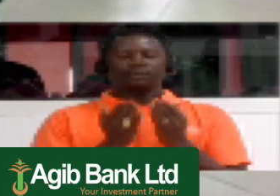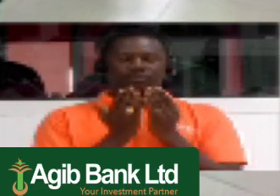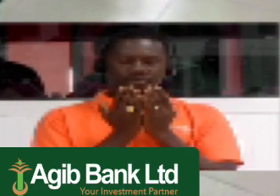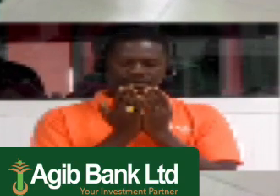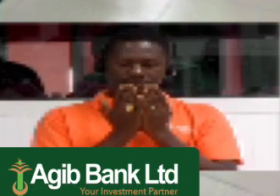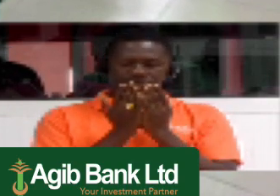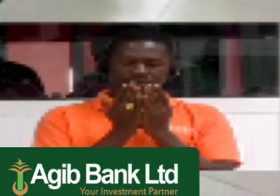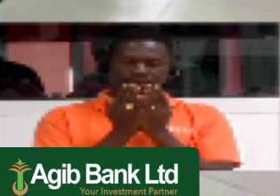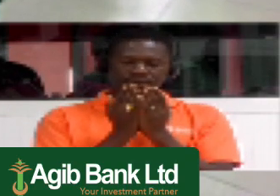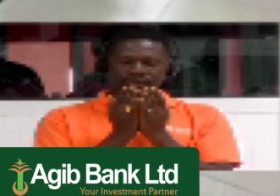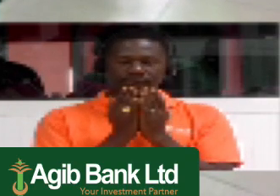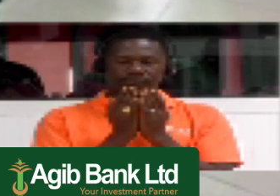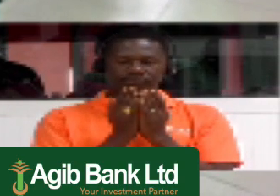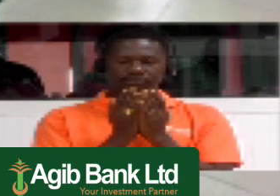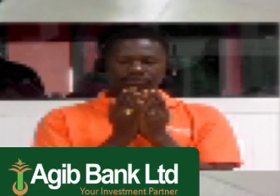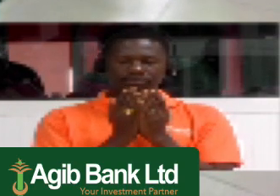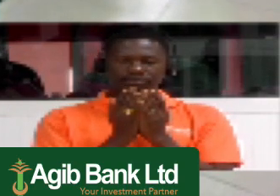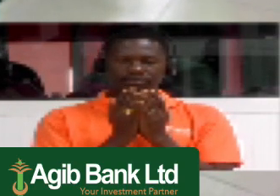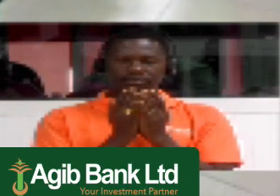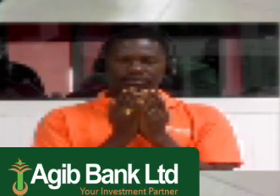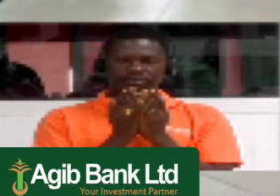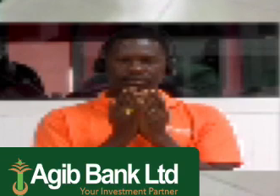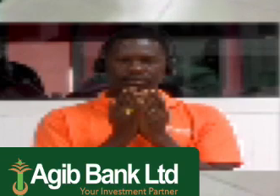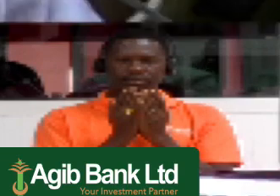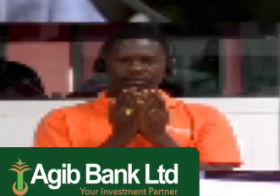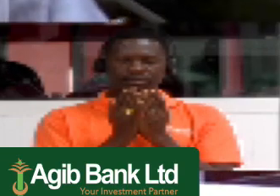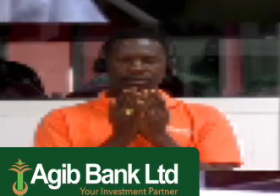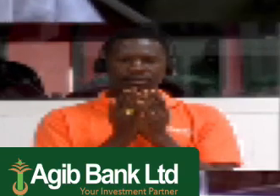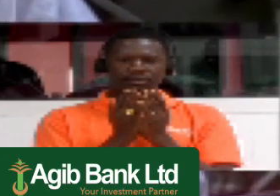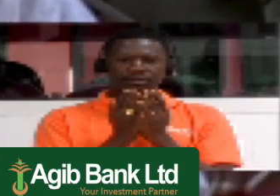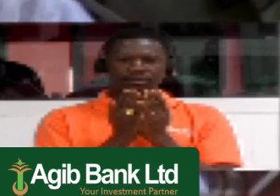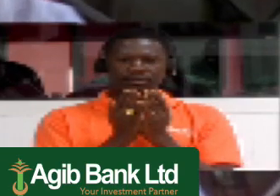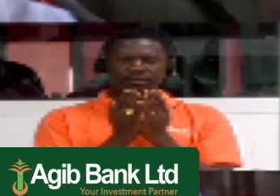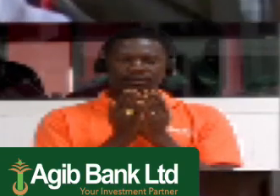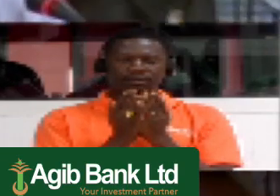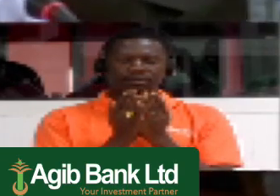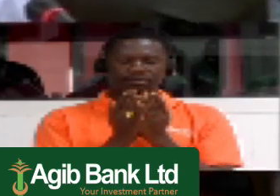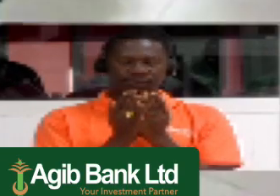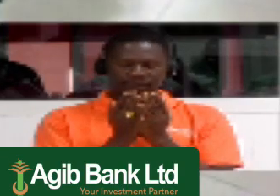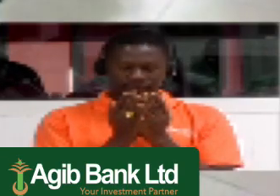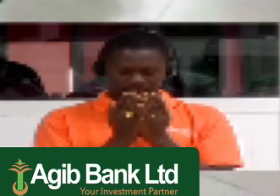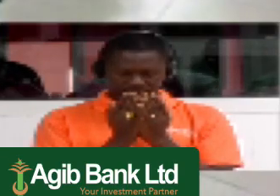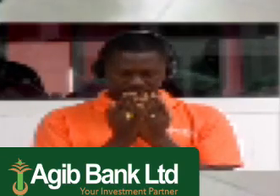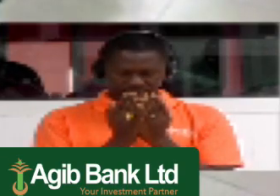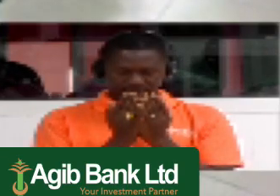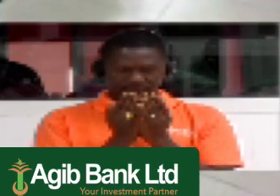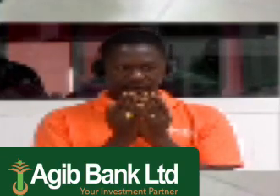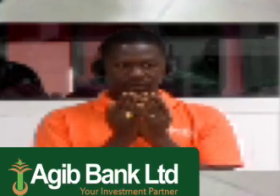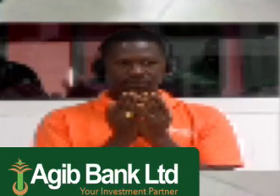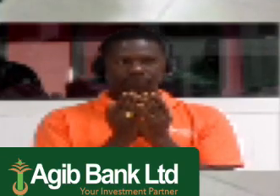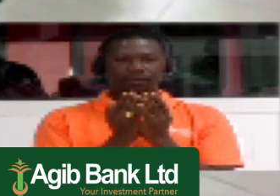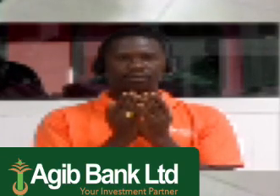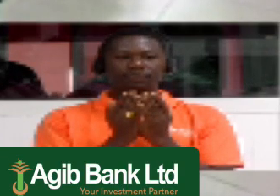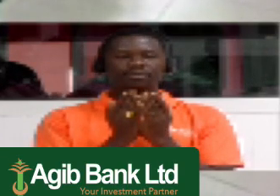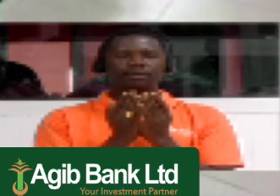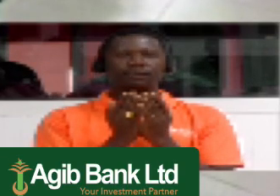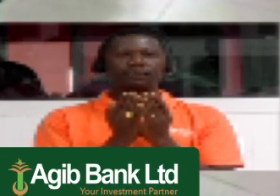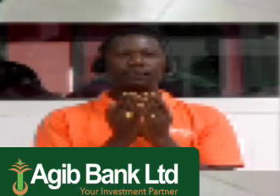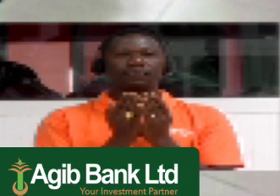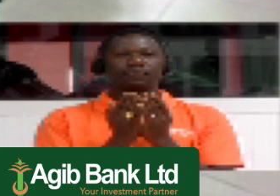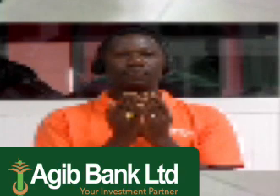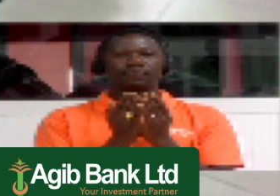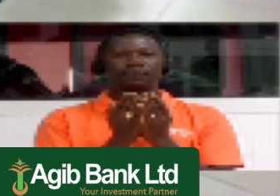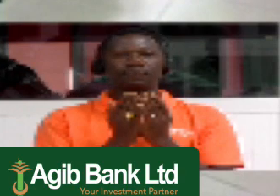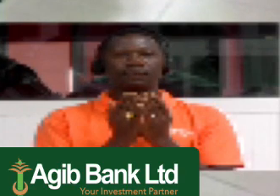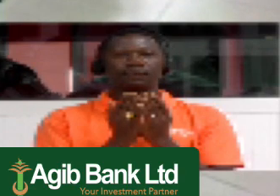أعوذ بالله من الشيطان الرجيم. بسم الله الرحمن الرحيم. الحمد لله رب العالمين. الرحمن الرحيم. مالك يوم الدين. إياك نعبد وإياك نستعين.